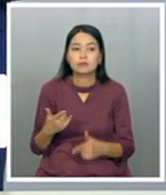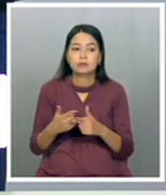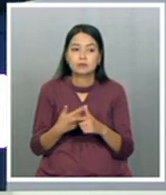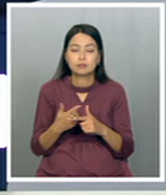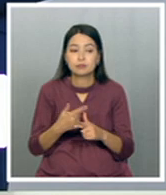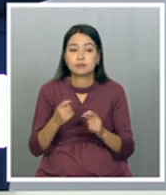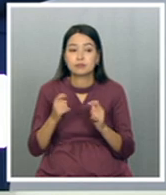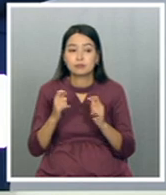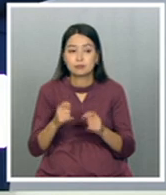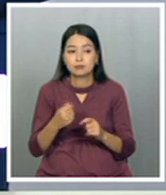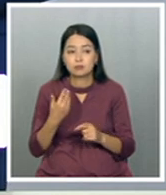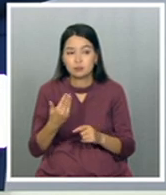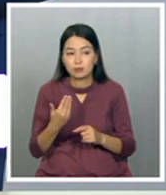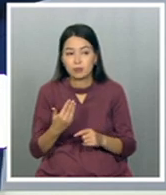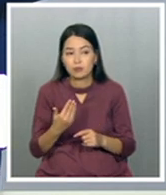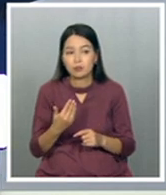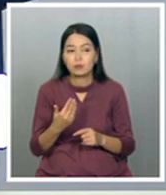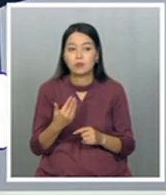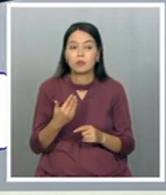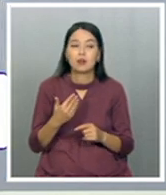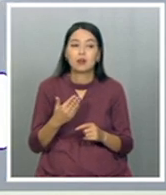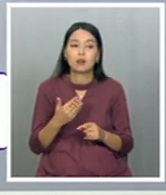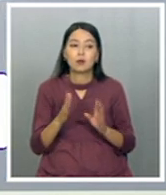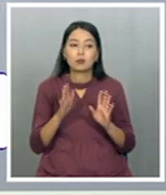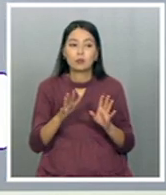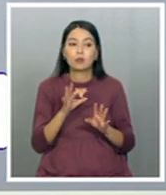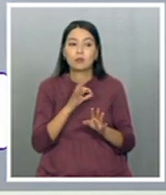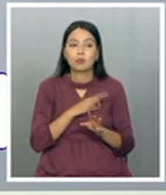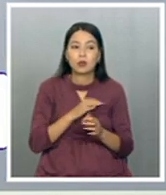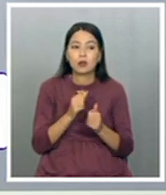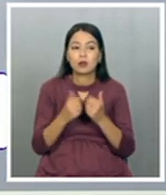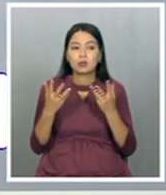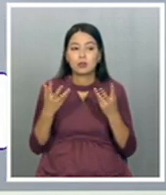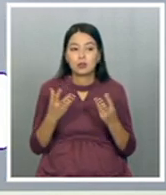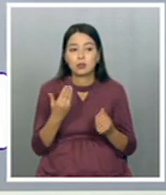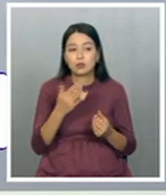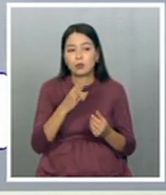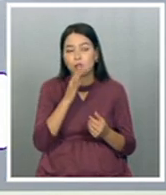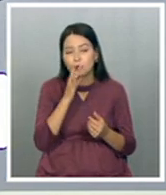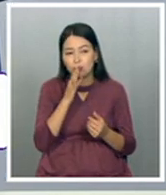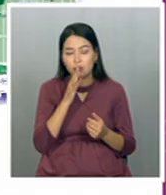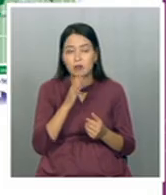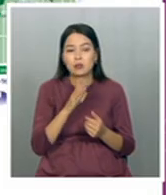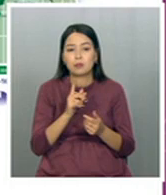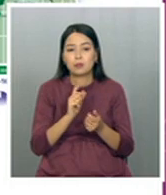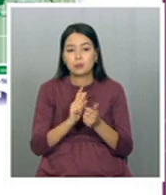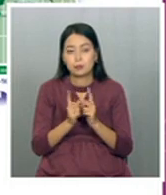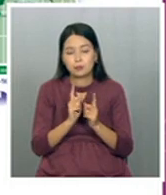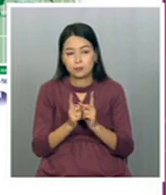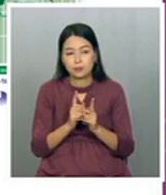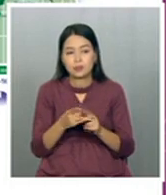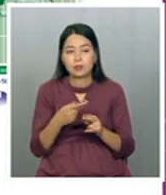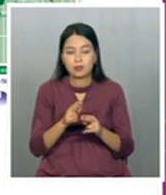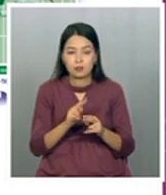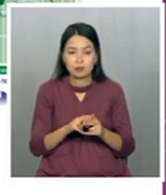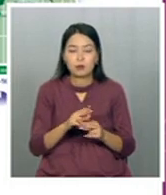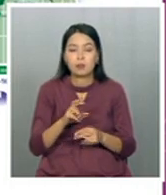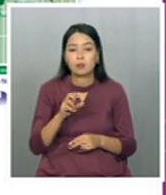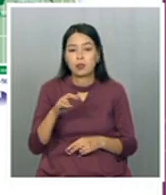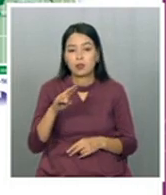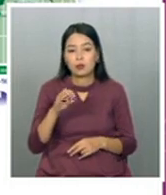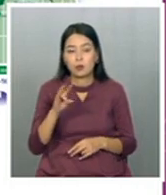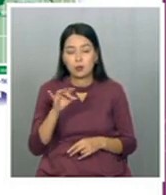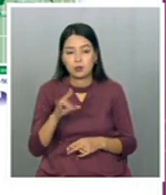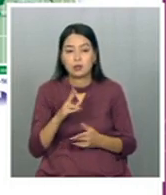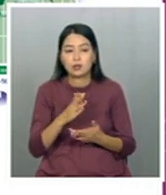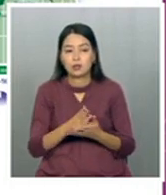Яғни жер шарын біз 360 градус деп есептейтін болсақ, оны біз 15 градустан 24 сағаттық белдеуге бөлеміз.